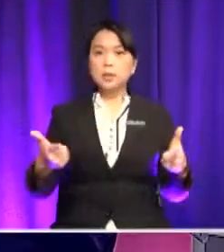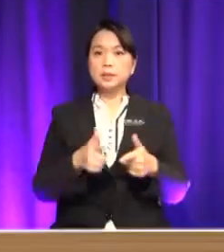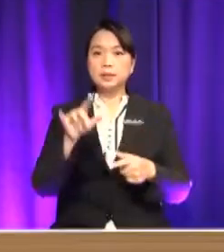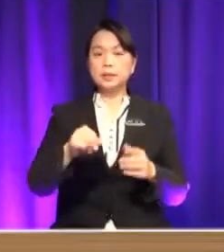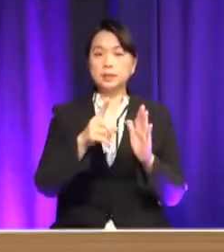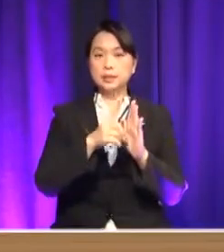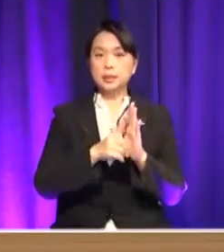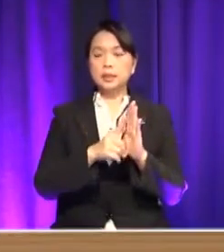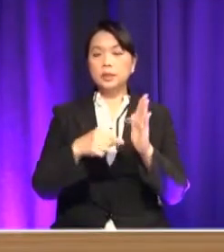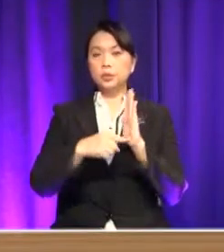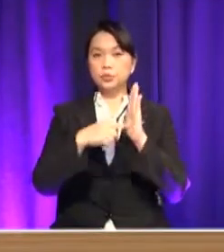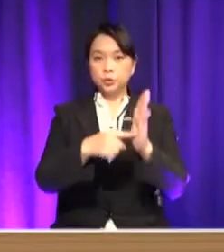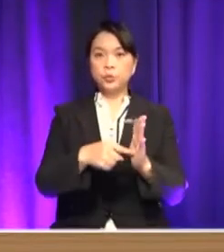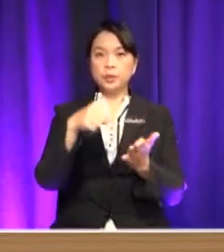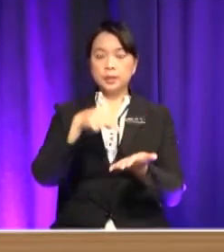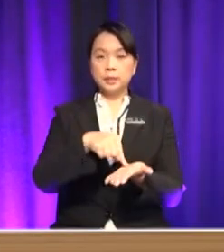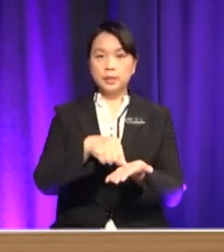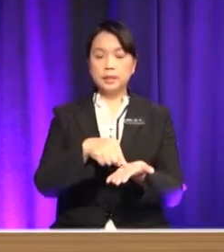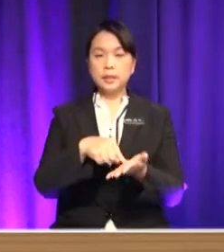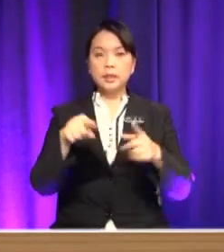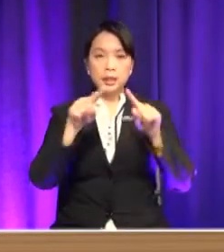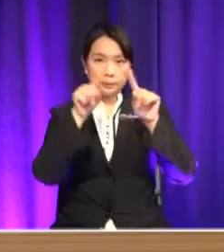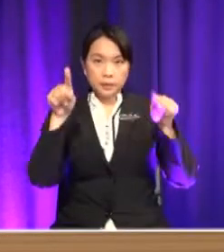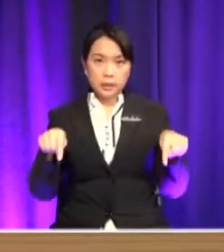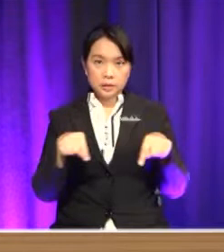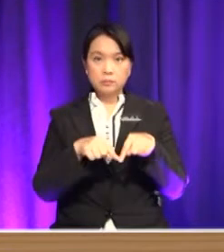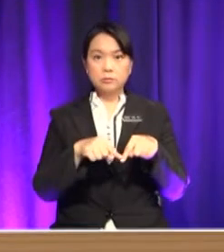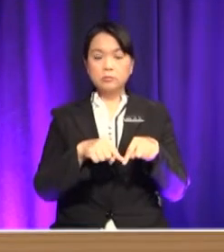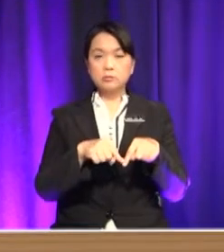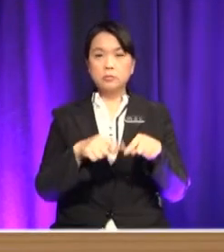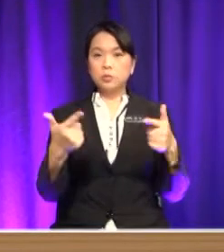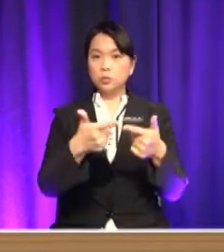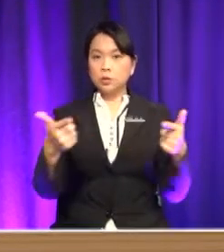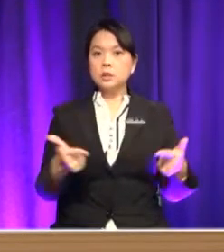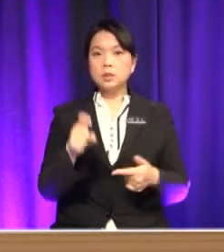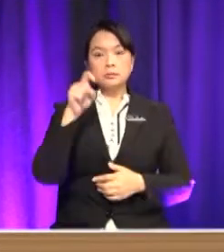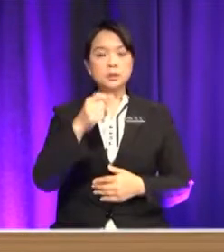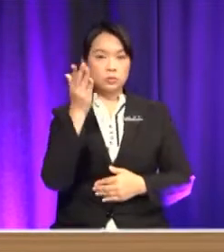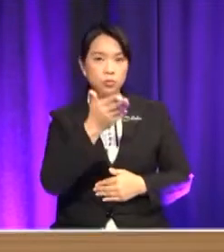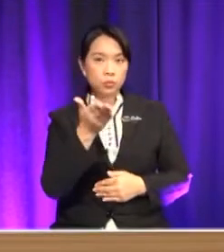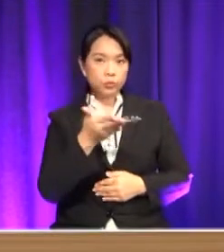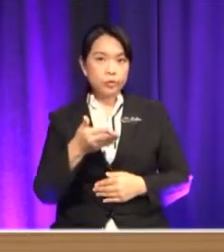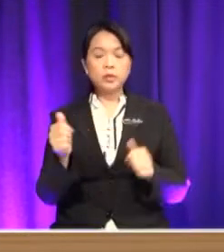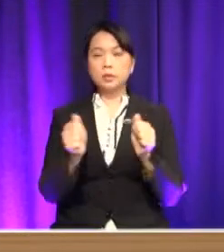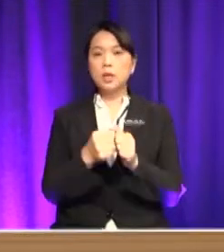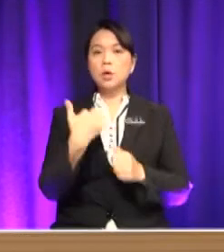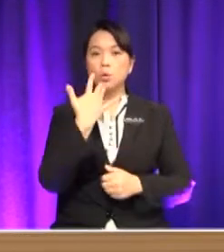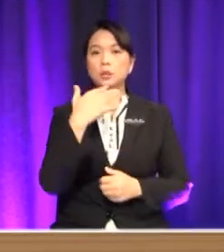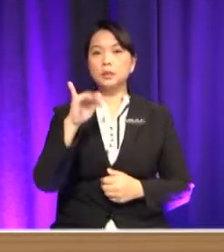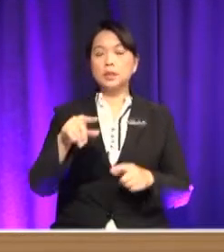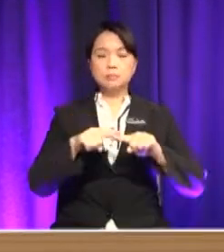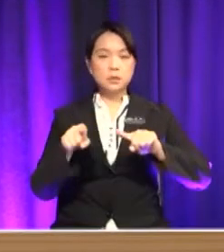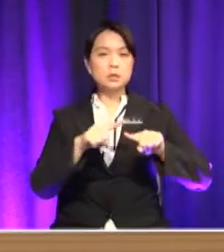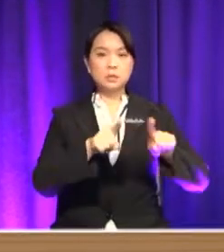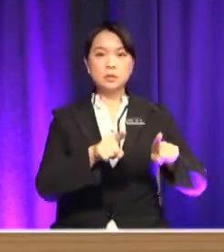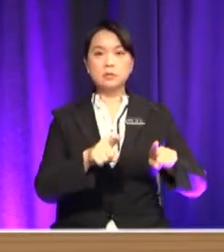ini, ia punya pelan lokasi ni dia akan diloretkan dengan warna yang berbeza. So tapak cadangan ni kita